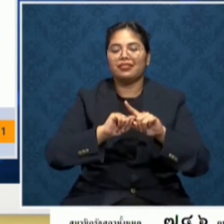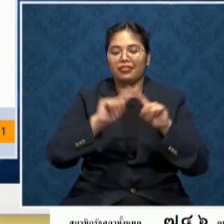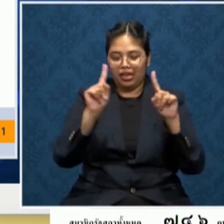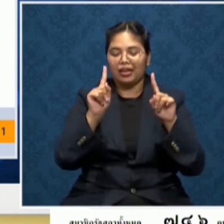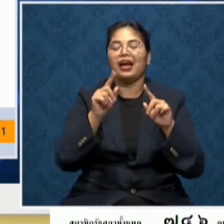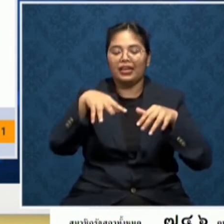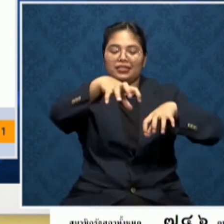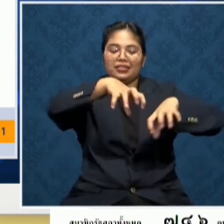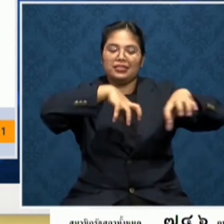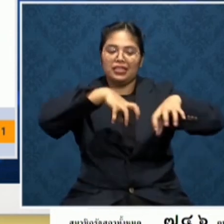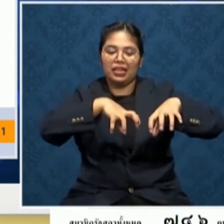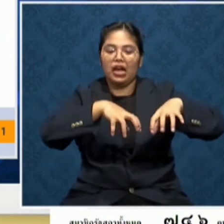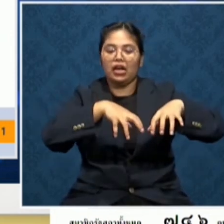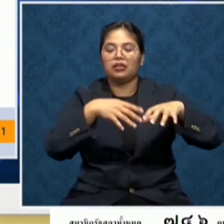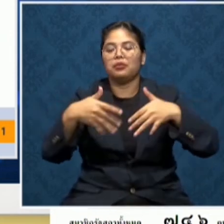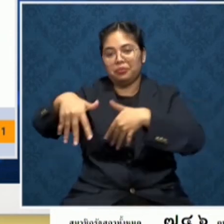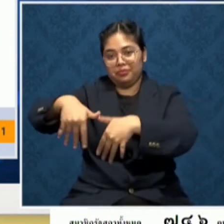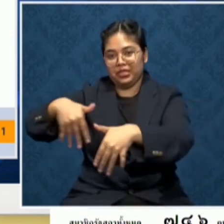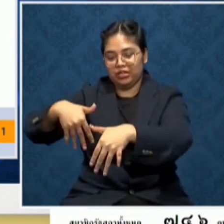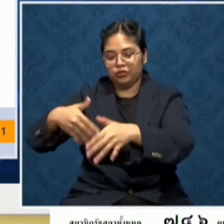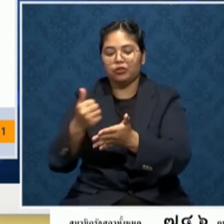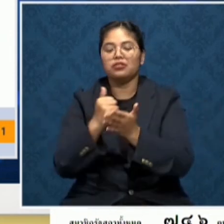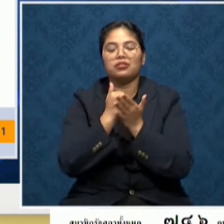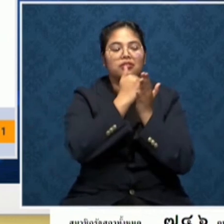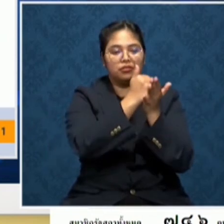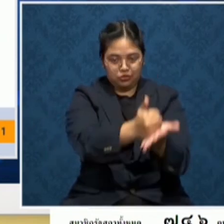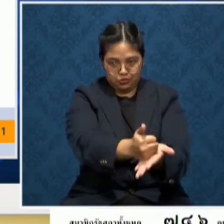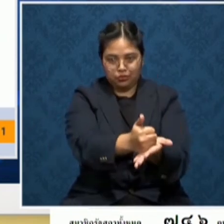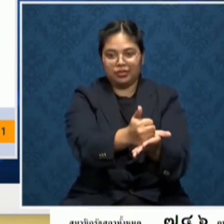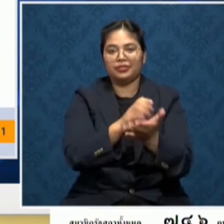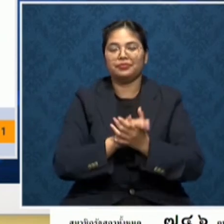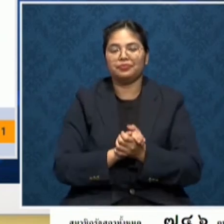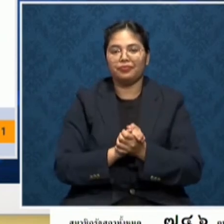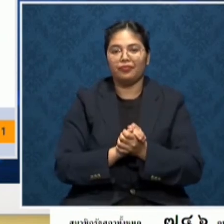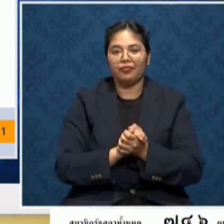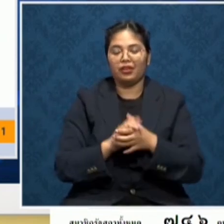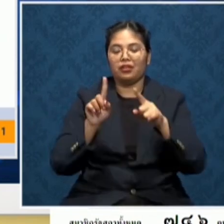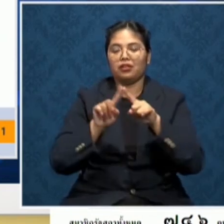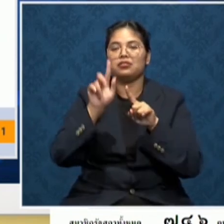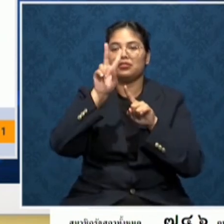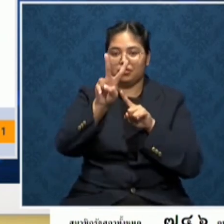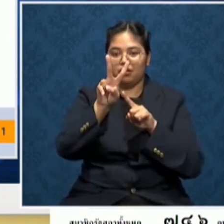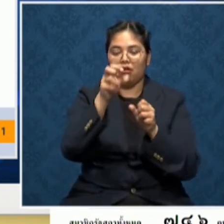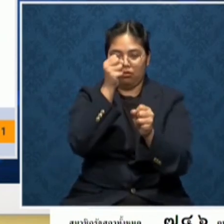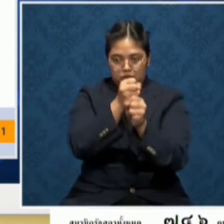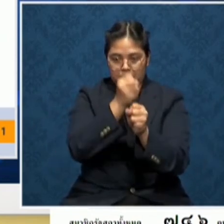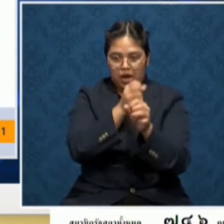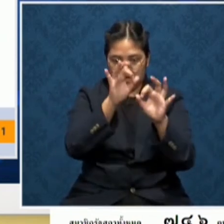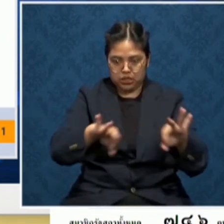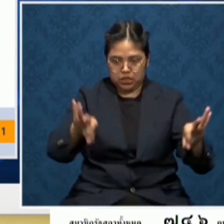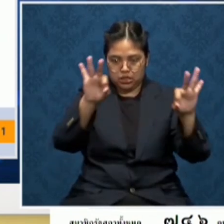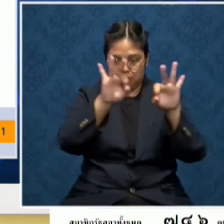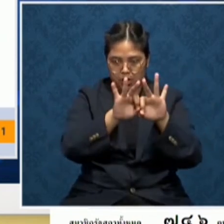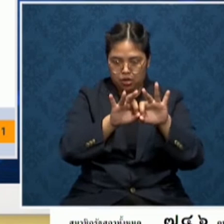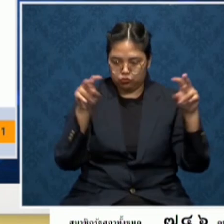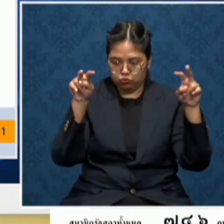ทนประชาชนเท่านั้นข้อ2ดังนั้นการทำงานจึงต้องเห็นหัวประชาชนต้อง